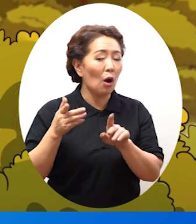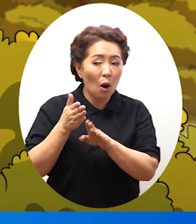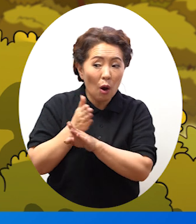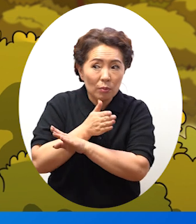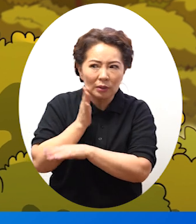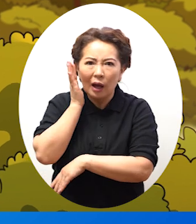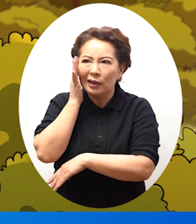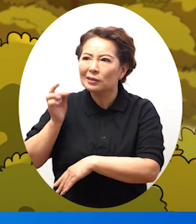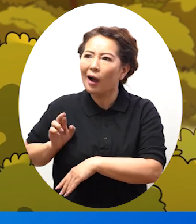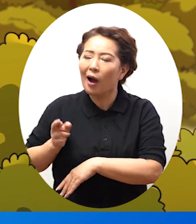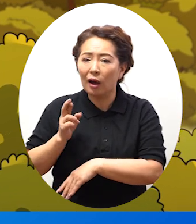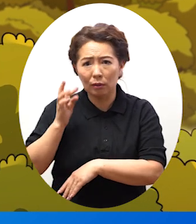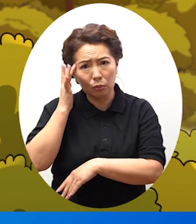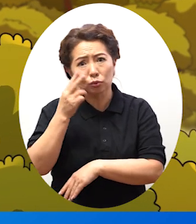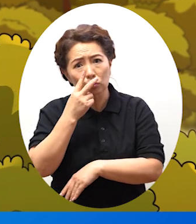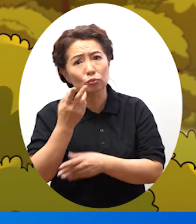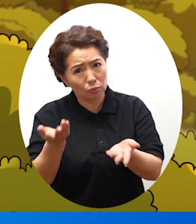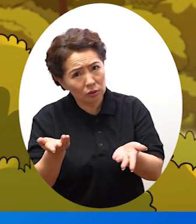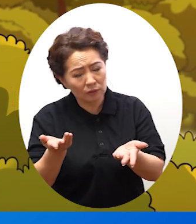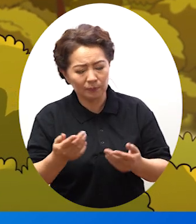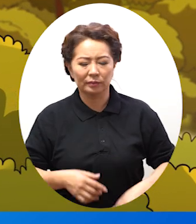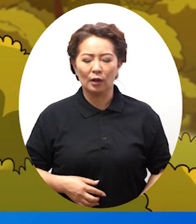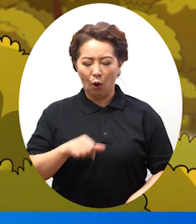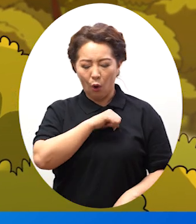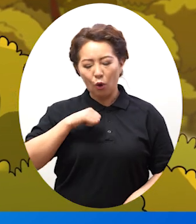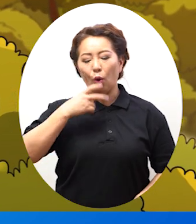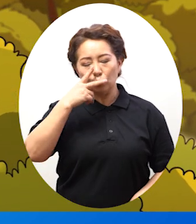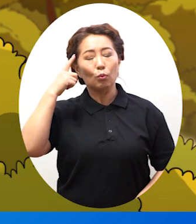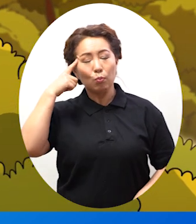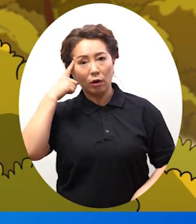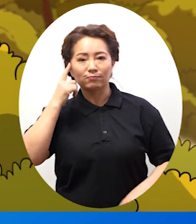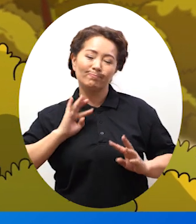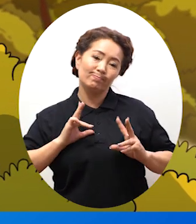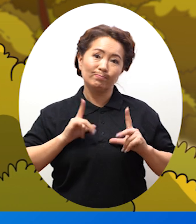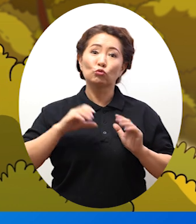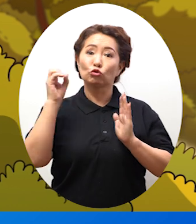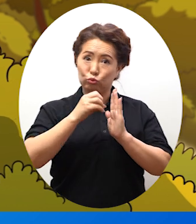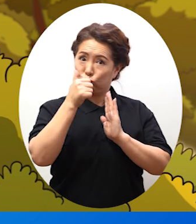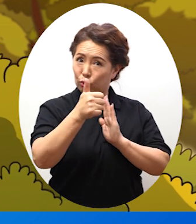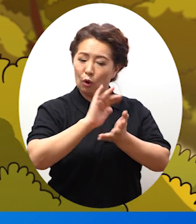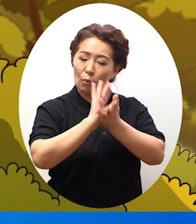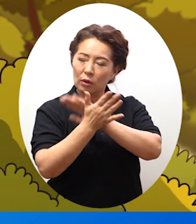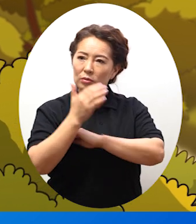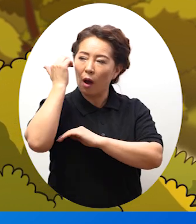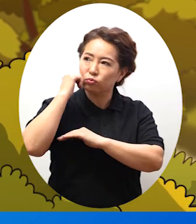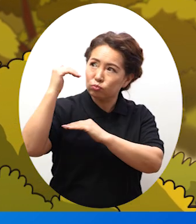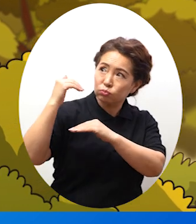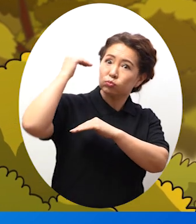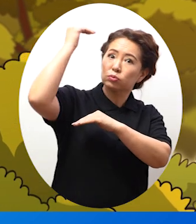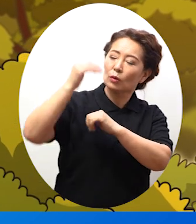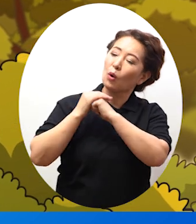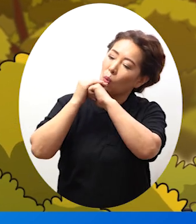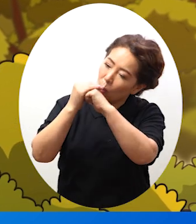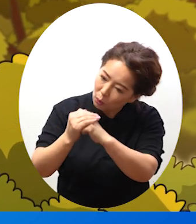хэрэгтэй шүү дээ. Хэдий бид өөрсдийн гэсэн үзэл бодлоо бэхжүүлэх ёстой боловч ахмадуудаа хүндлэх мөн